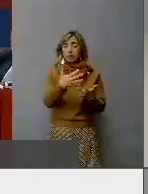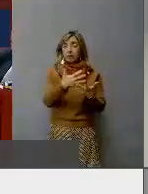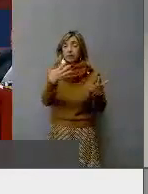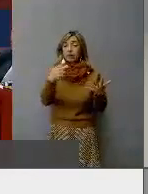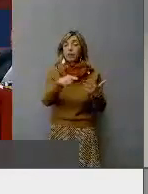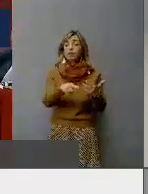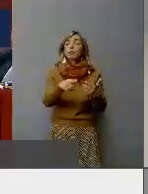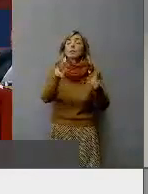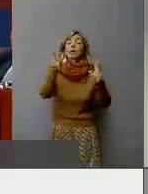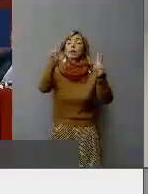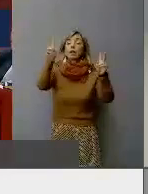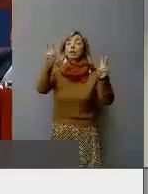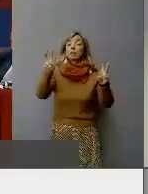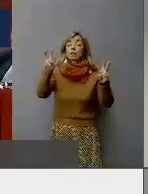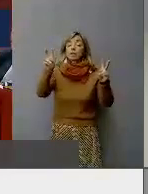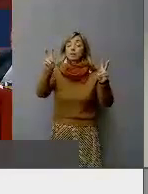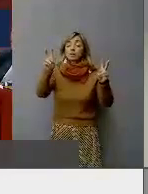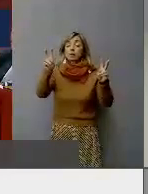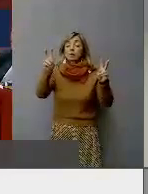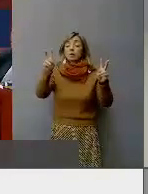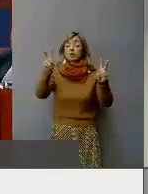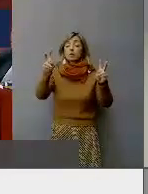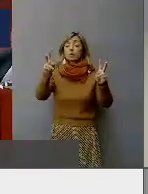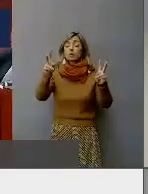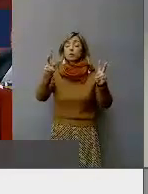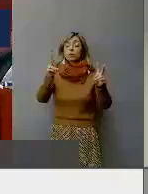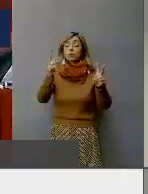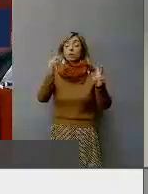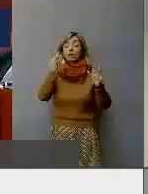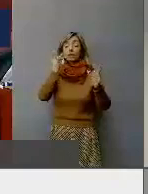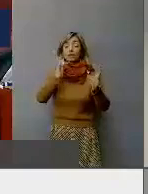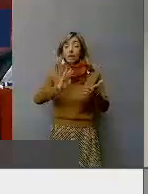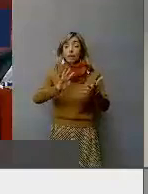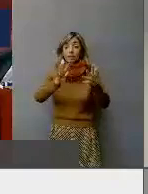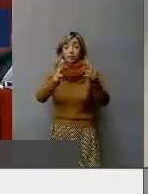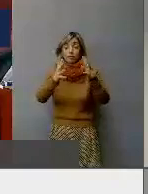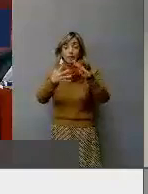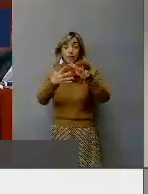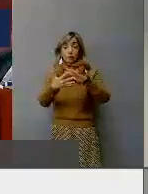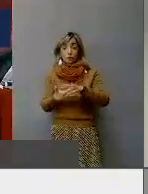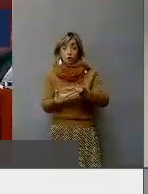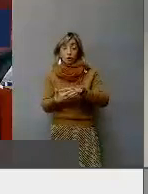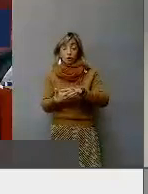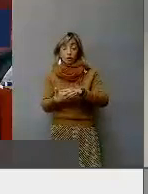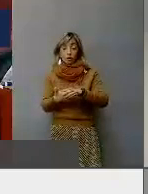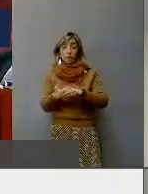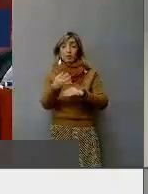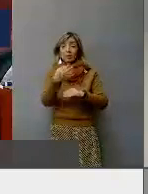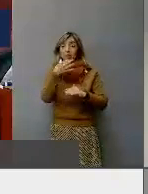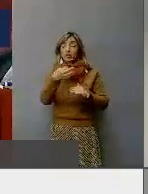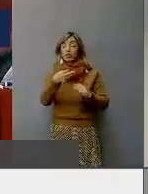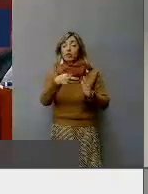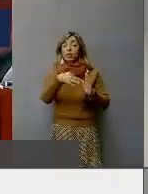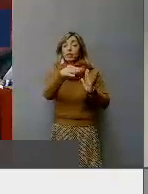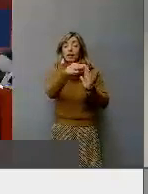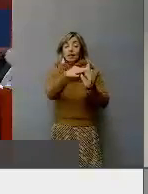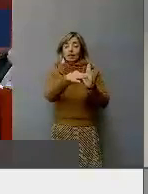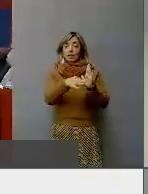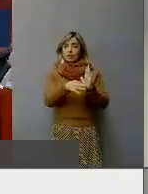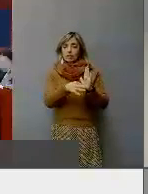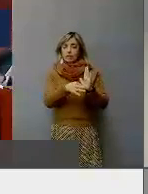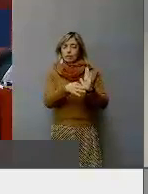della della semplificazione che va verso una diminuzione di criteri di moltiplicazione criteri